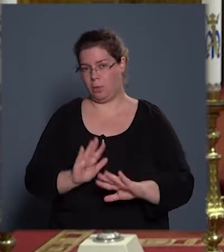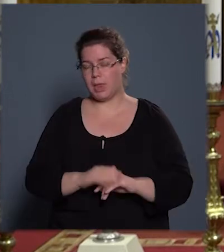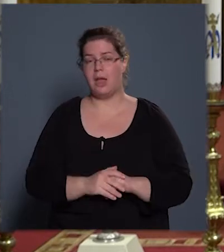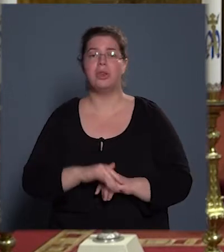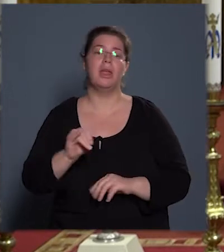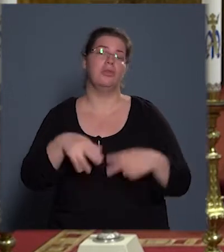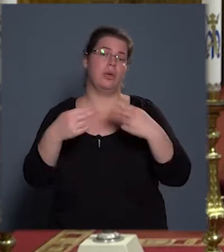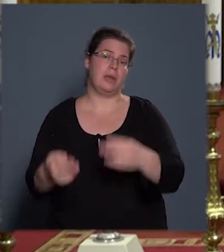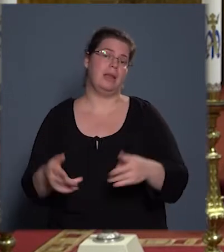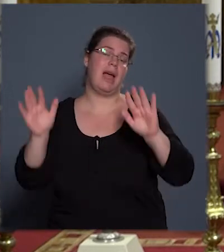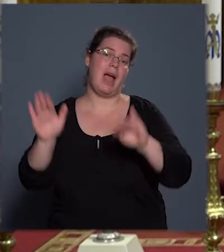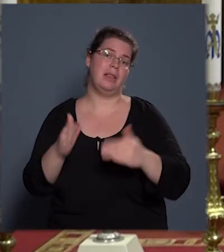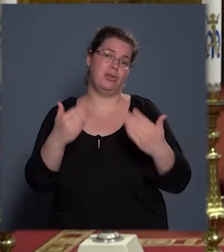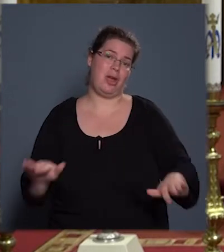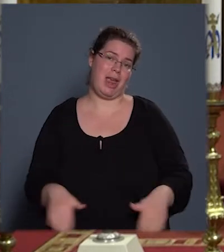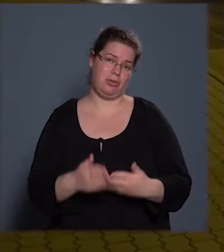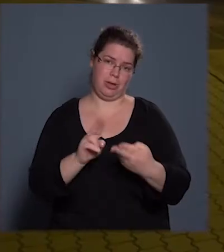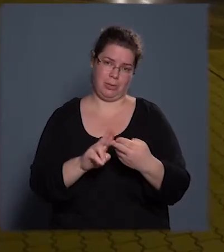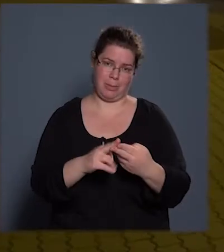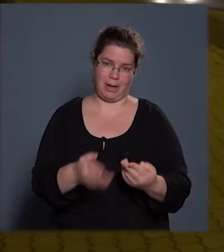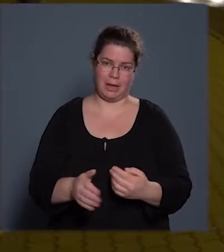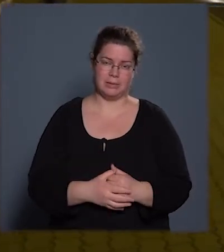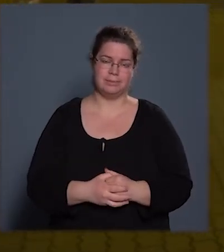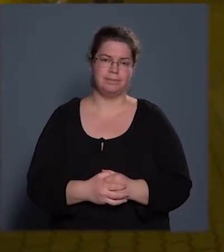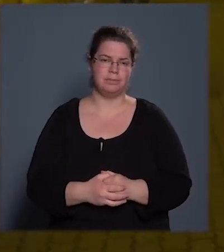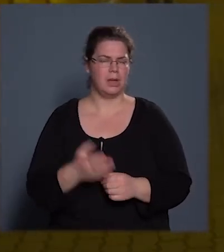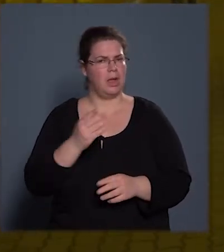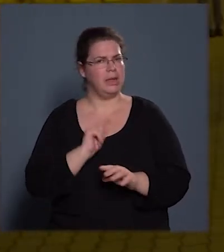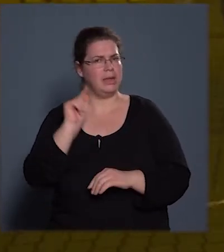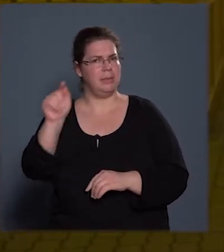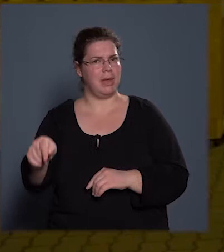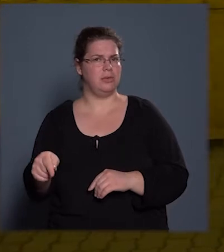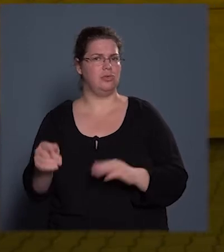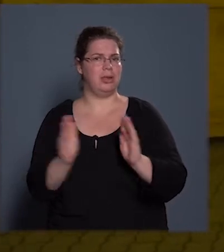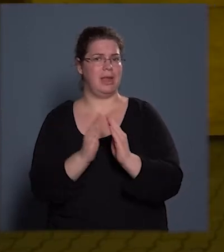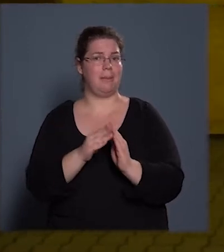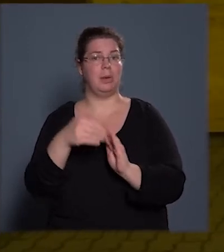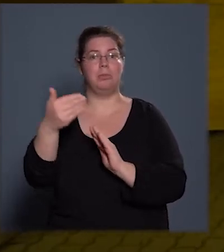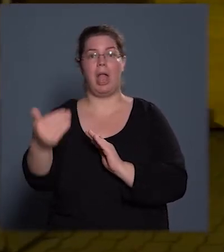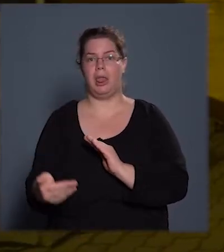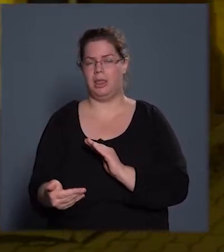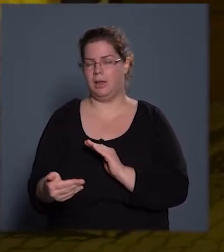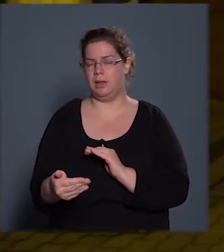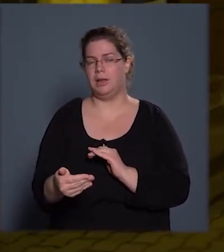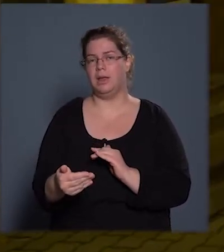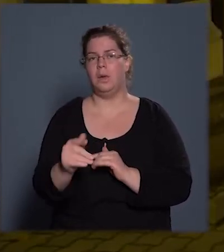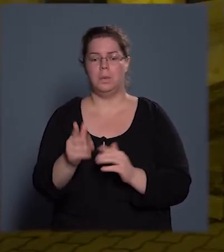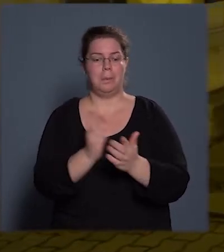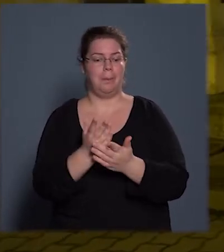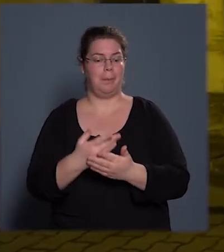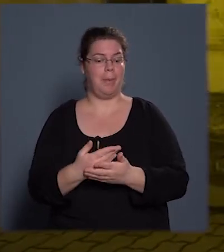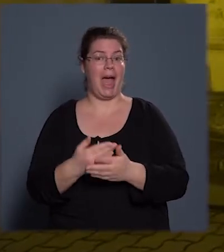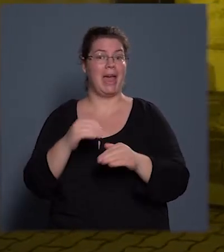és utána pedig áldott karácsony ünnepeket. Hogyha kimegyünk a templom elé, akkor ugye már ott föl van állítva